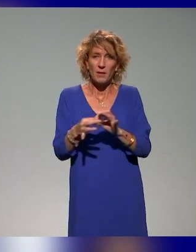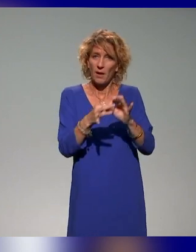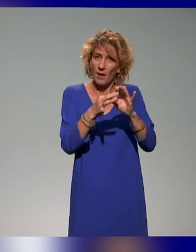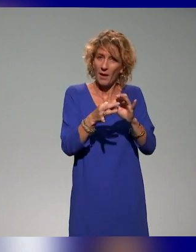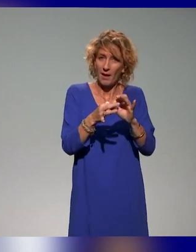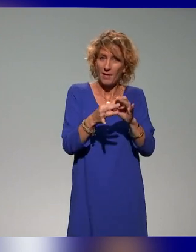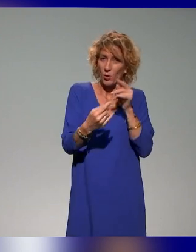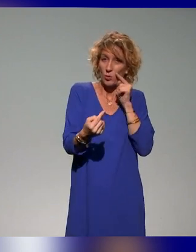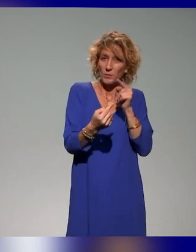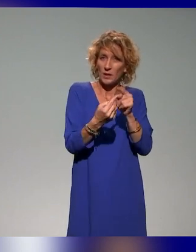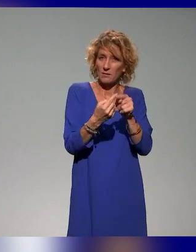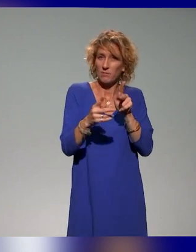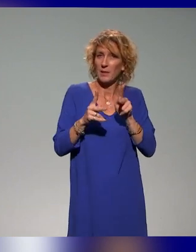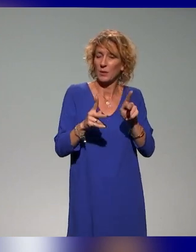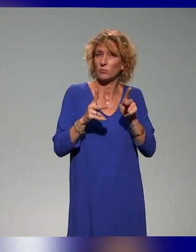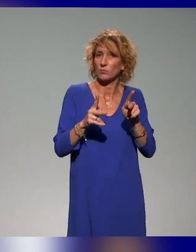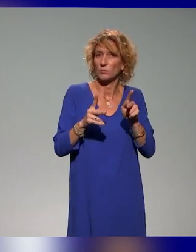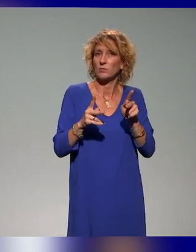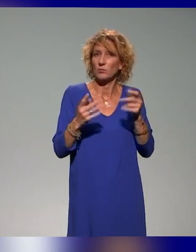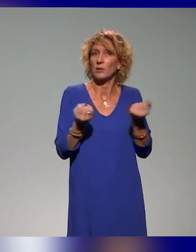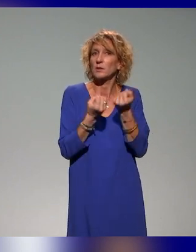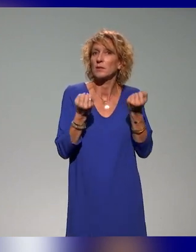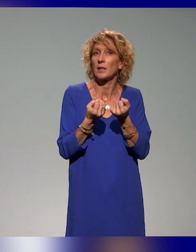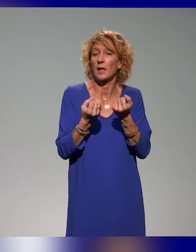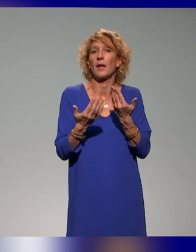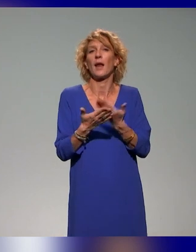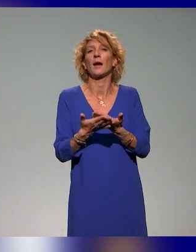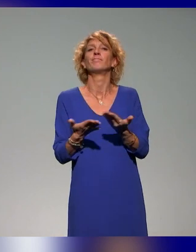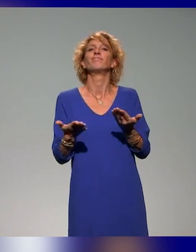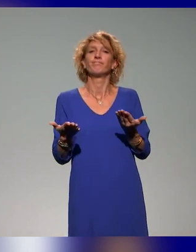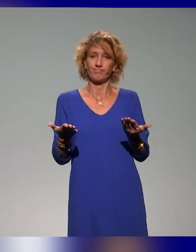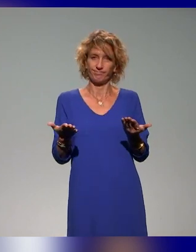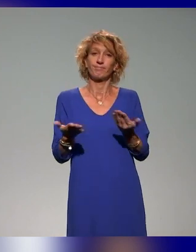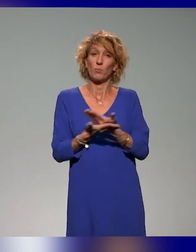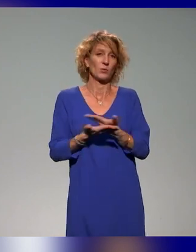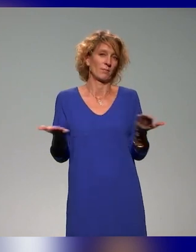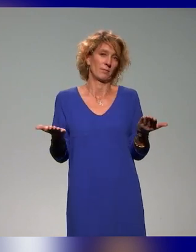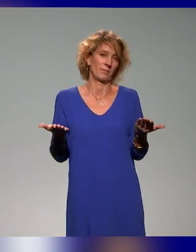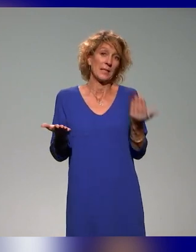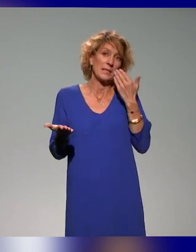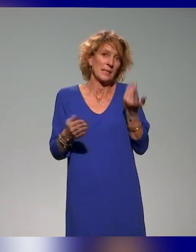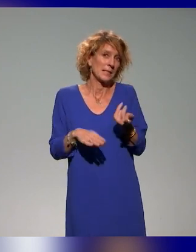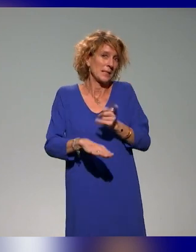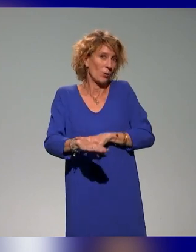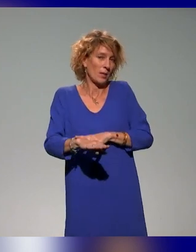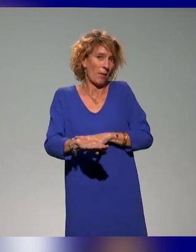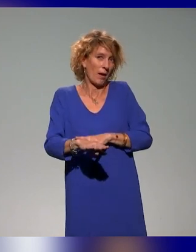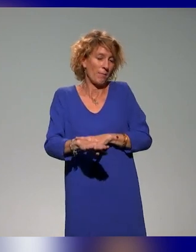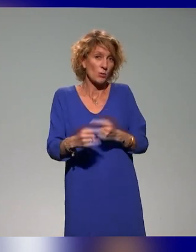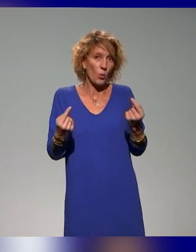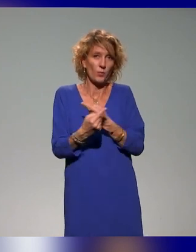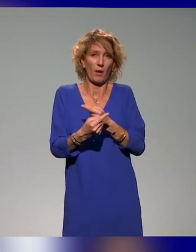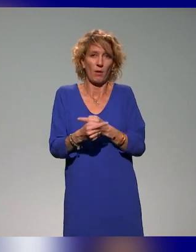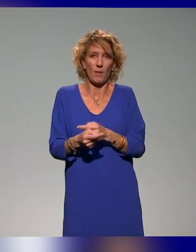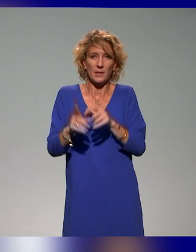l'enseignante ou de l'enseignant. Et là, bah, c'est toujours beaucoup plus simple de le faire au départ que bah, une fois qu'on a passé du temps